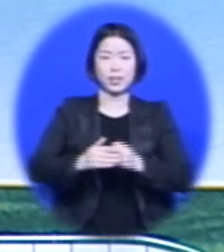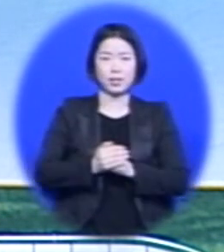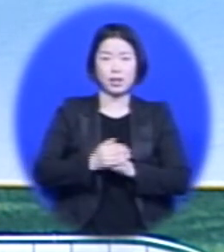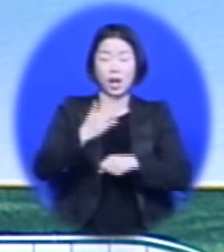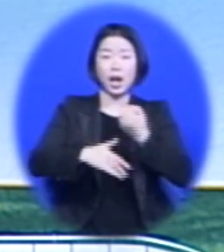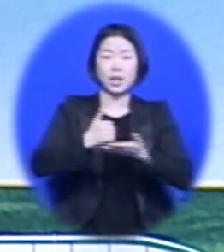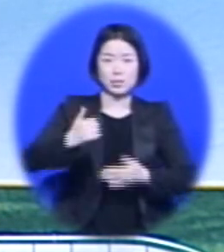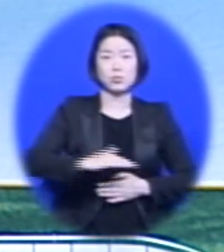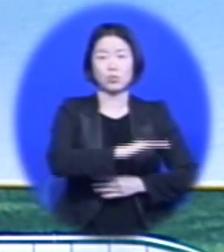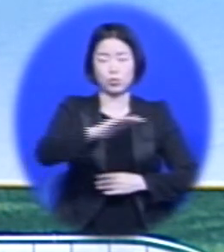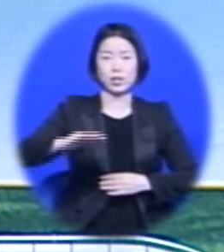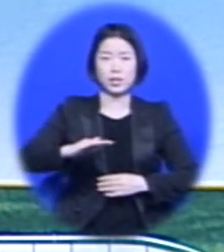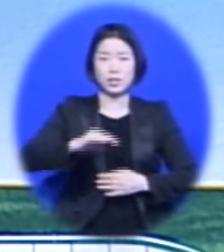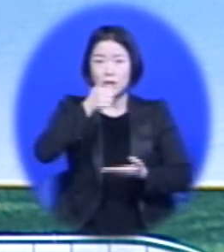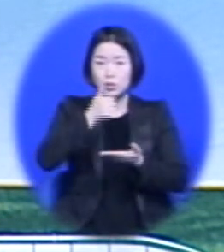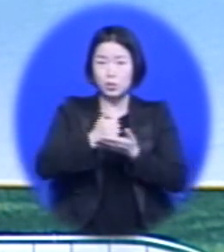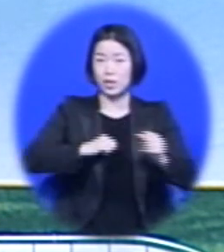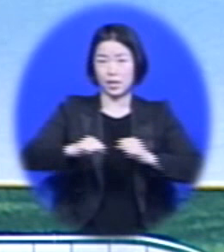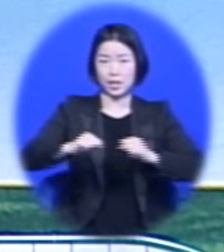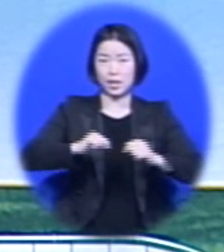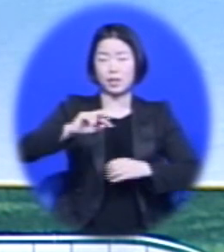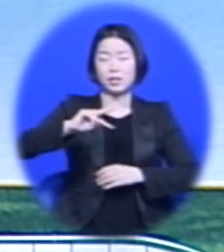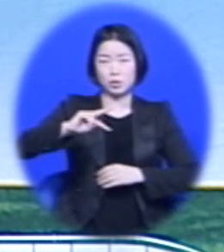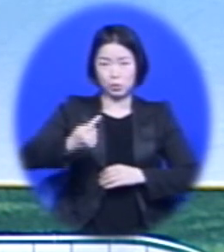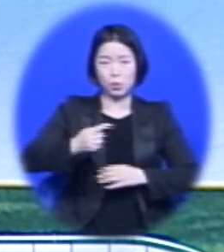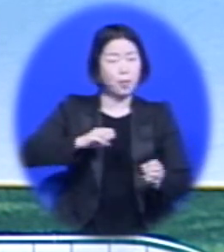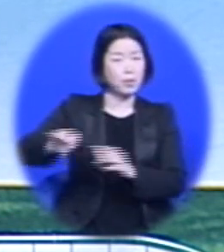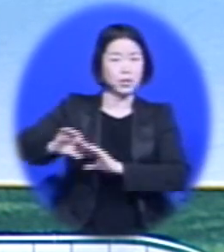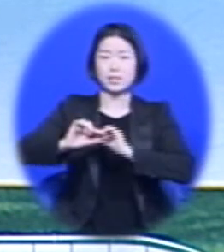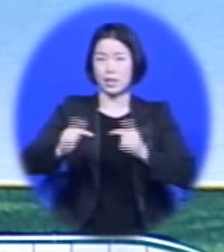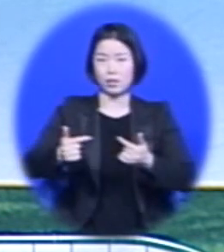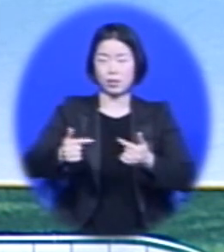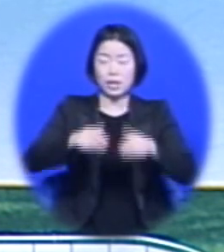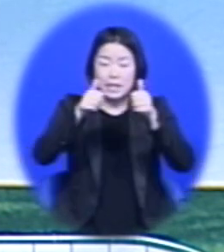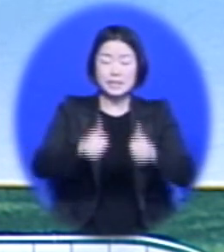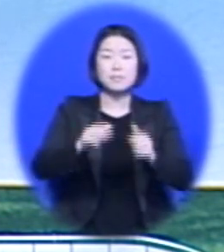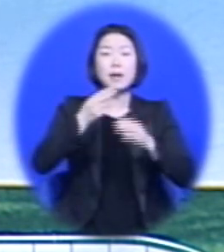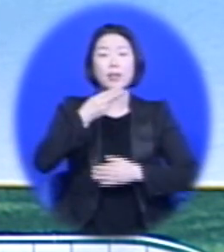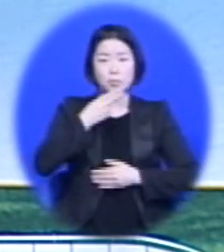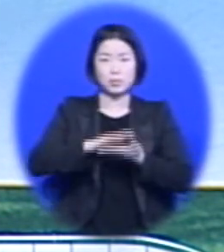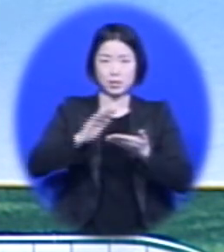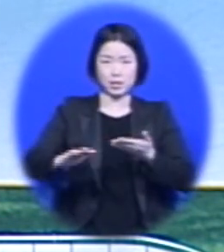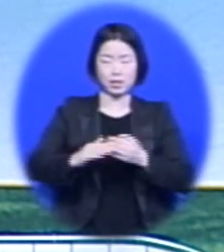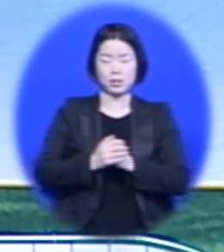하나님은 우리를 죄 지었다고 절대 버리지 않으십니다. 심판이 없습니다, 우리에게.